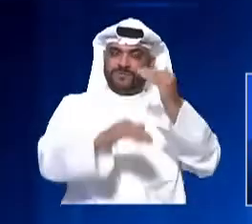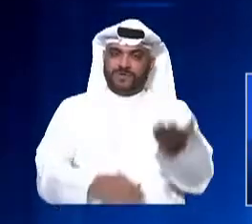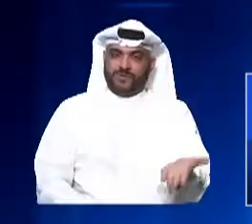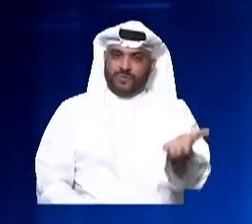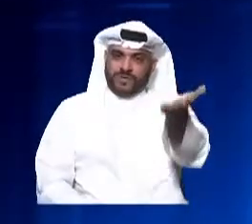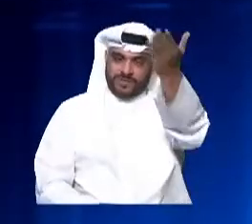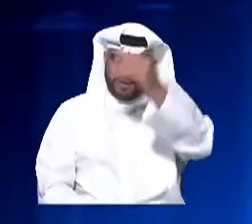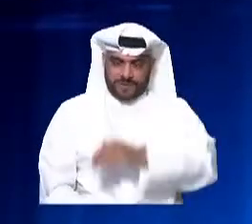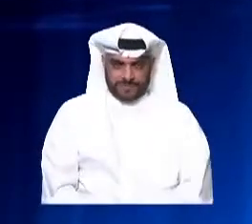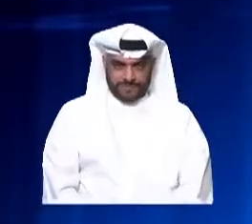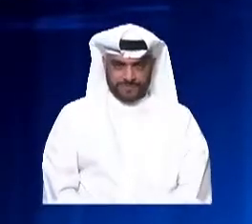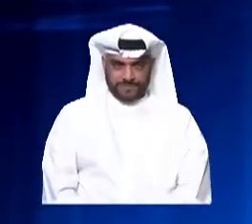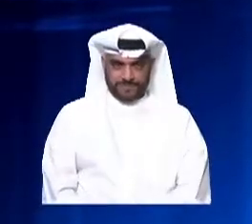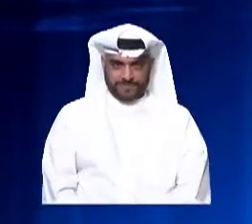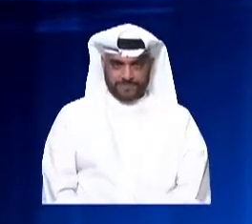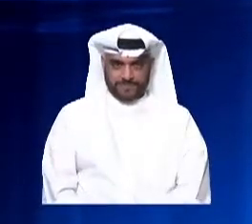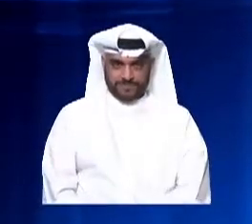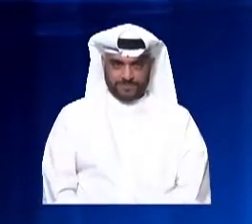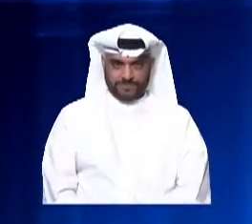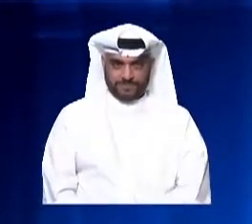التقدم والازدهار.